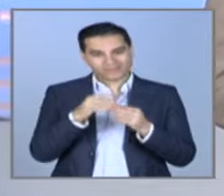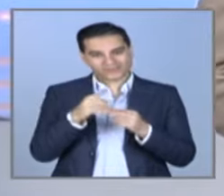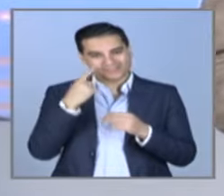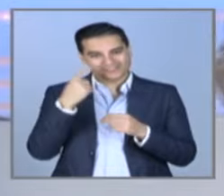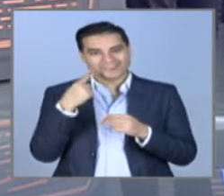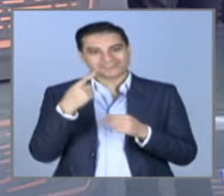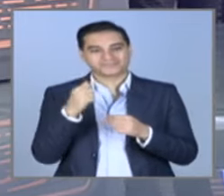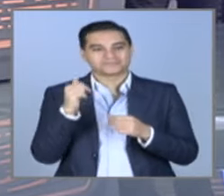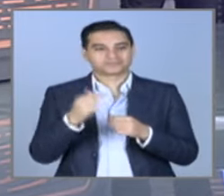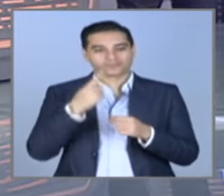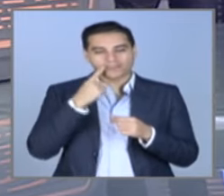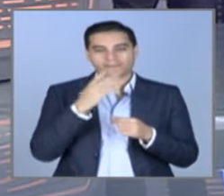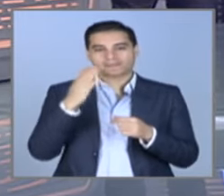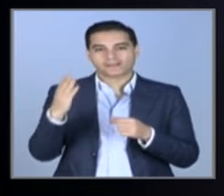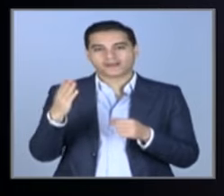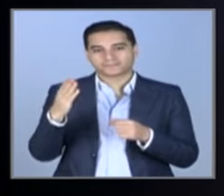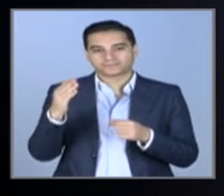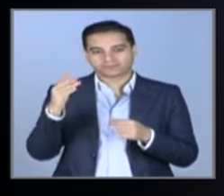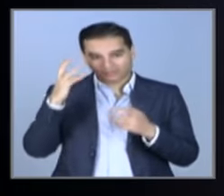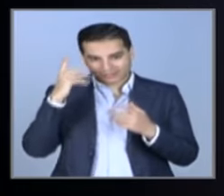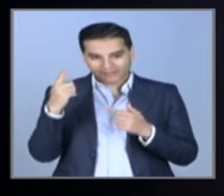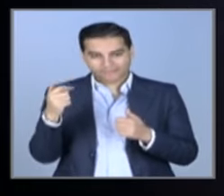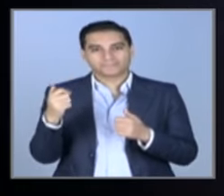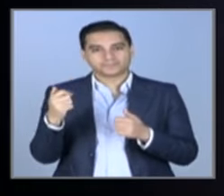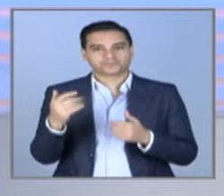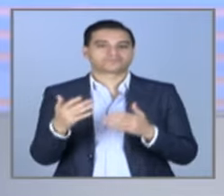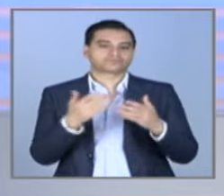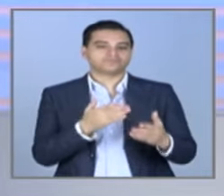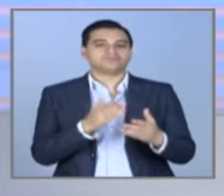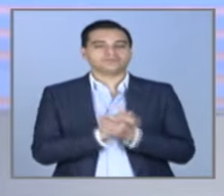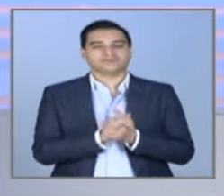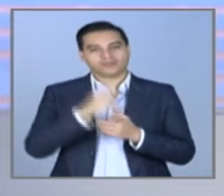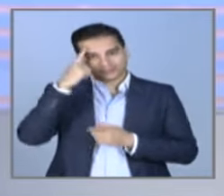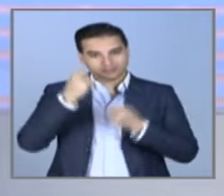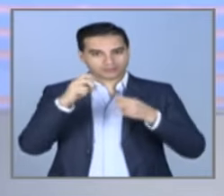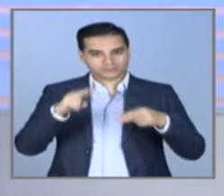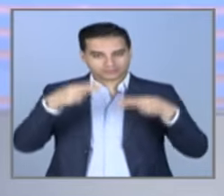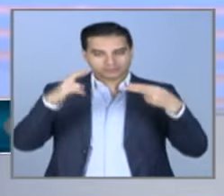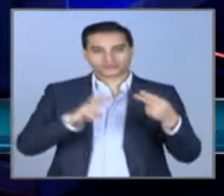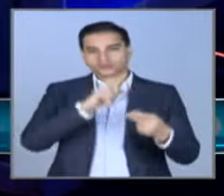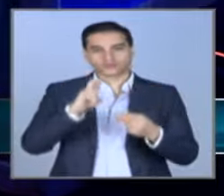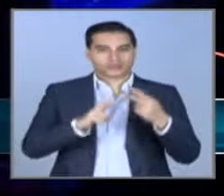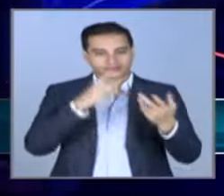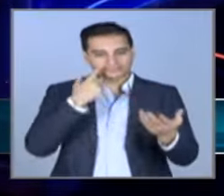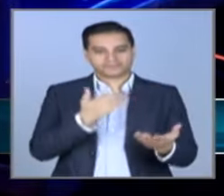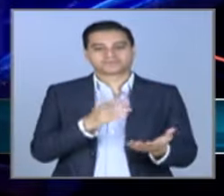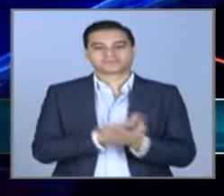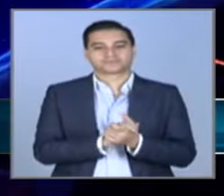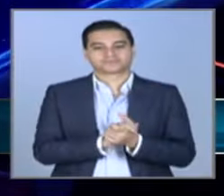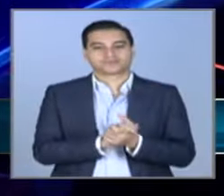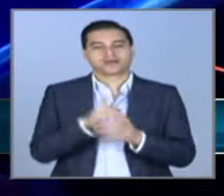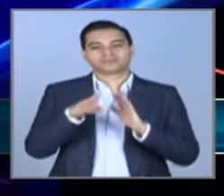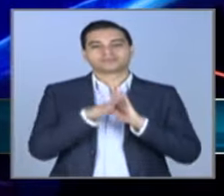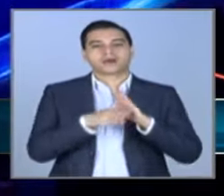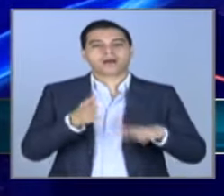في الموضوع. نطمن على مدام آيات. تمام؟ تحت الضغط كاونتر. ما هو